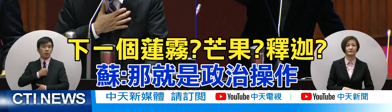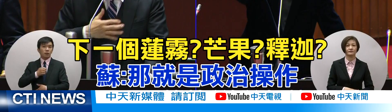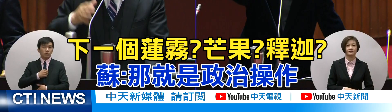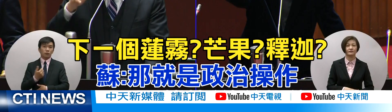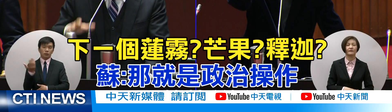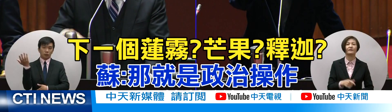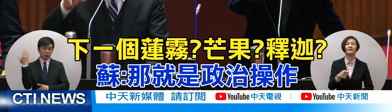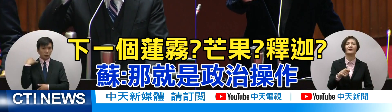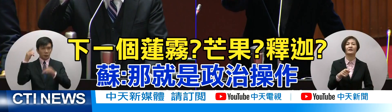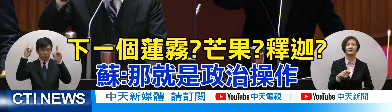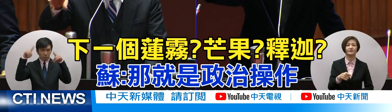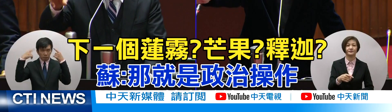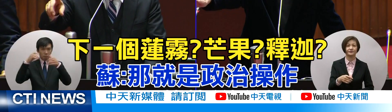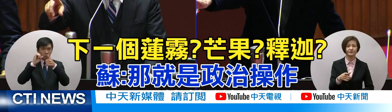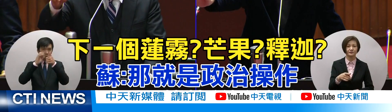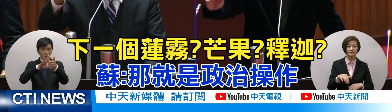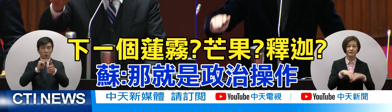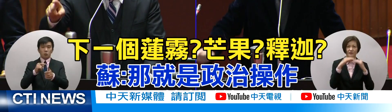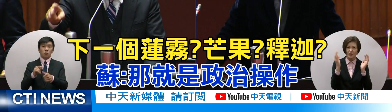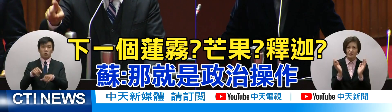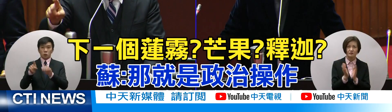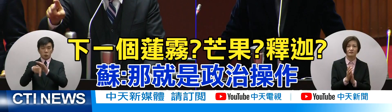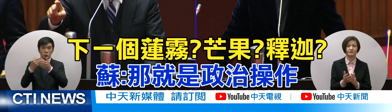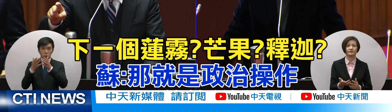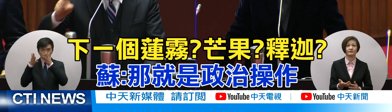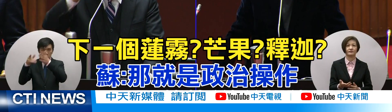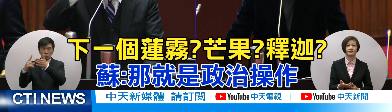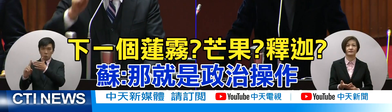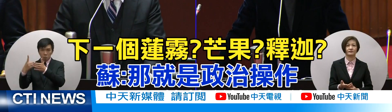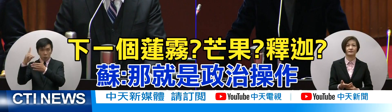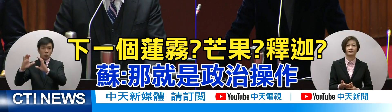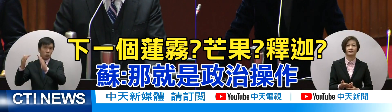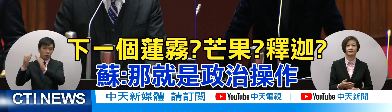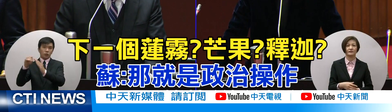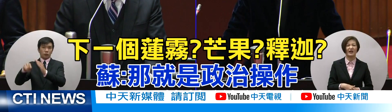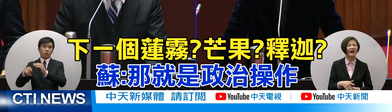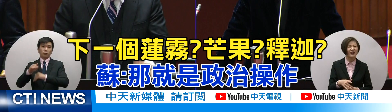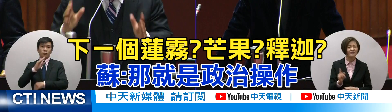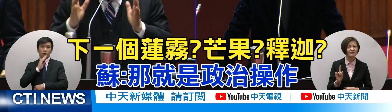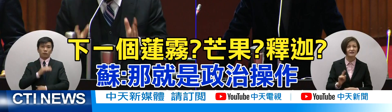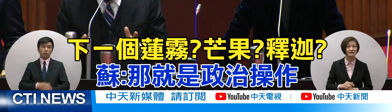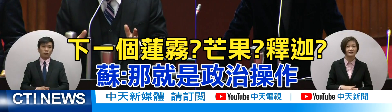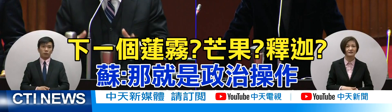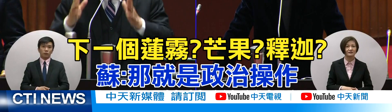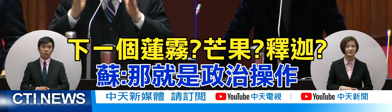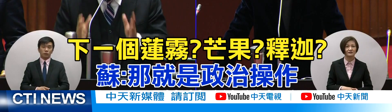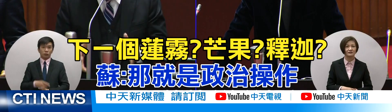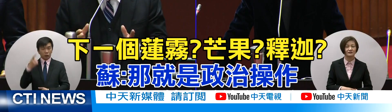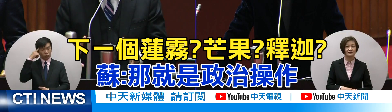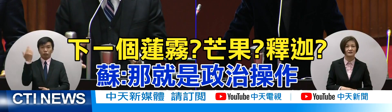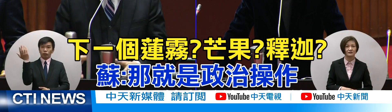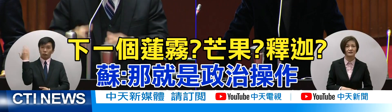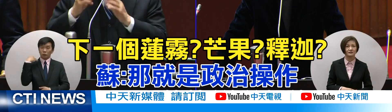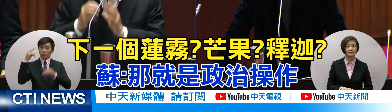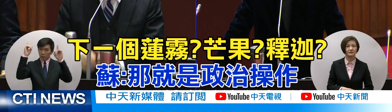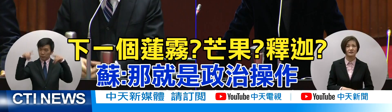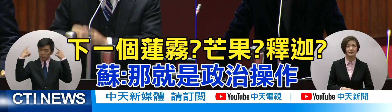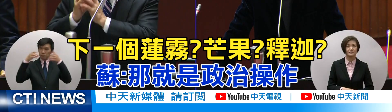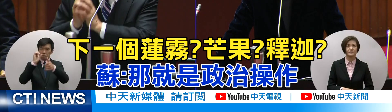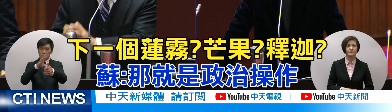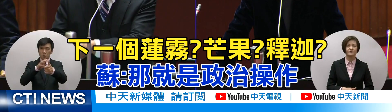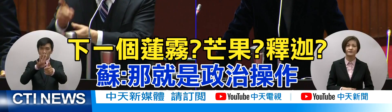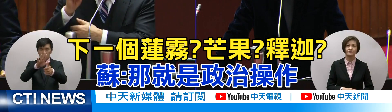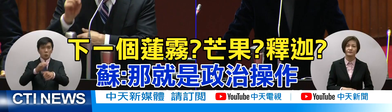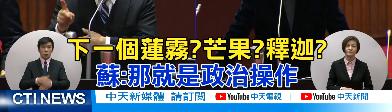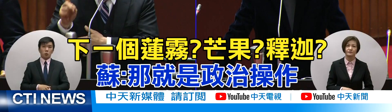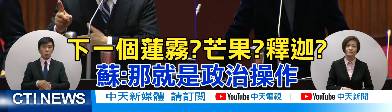呼吁， 不要所有的鸡蛋农民呢， 换一个男子是对的啊。可见我们一直说。不要所有